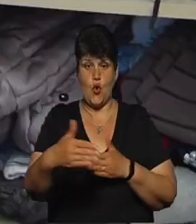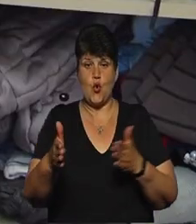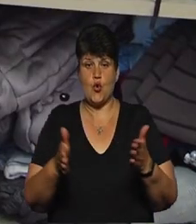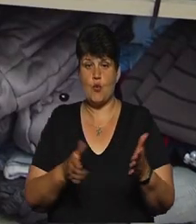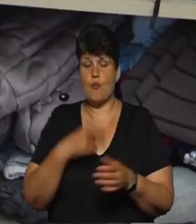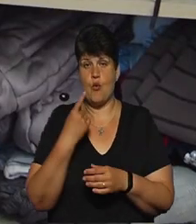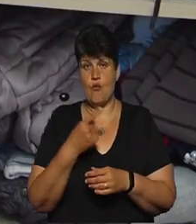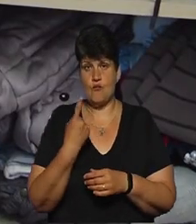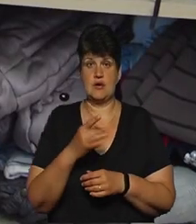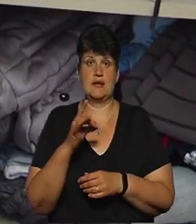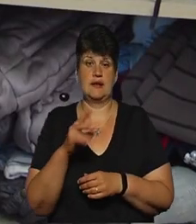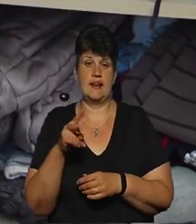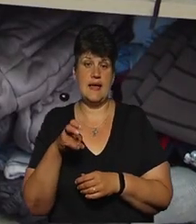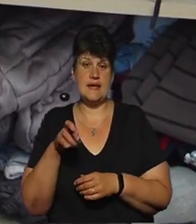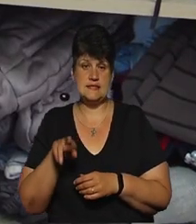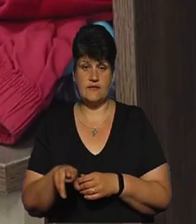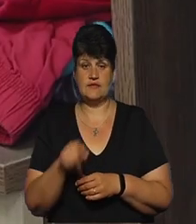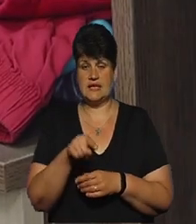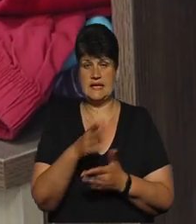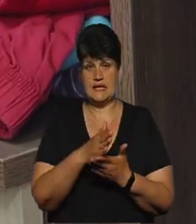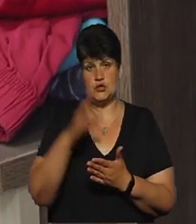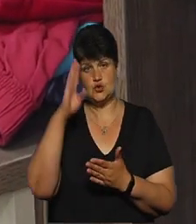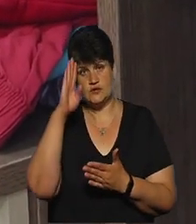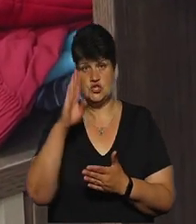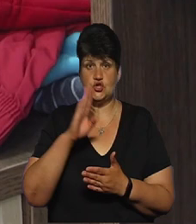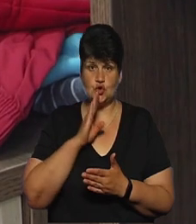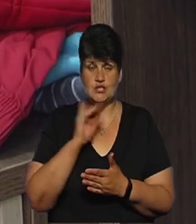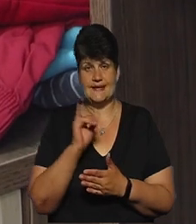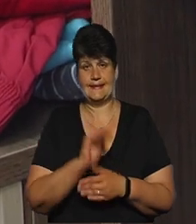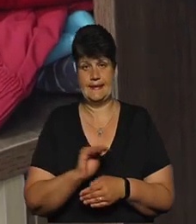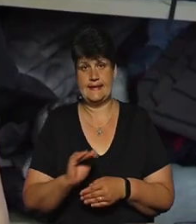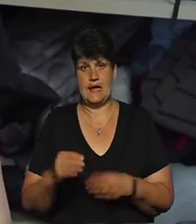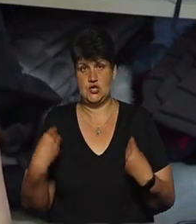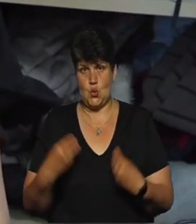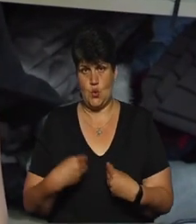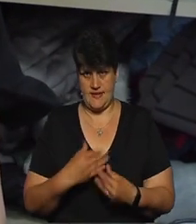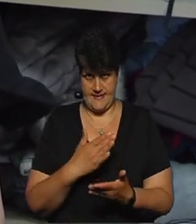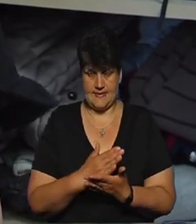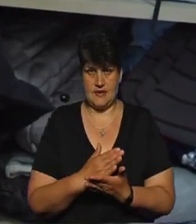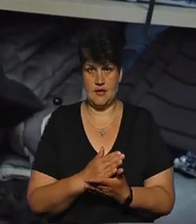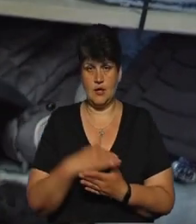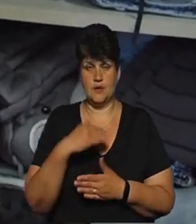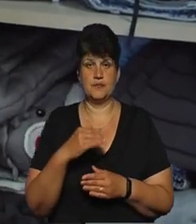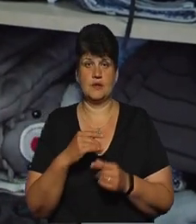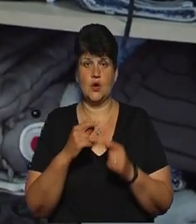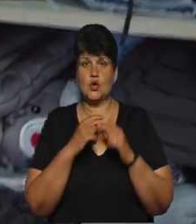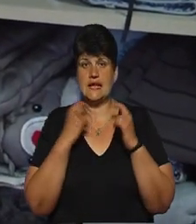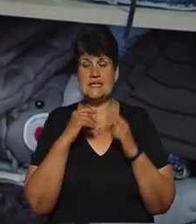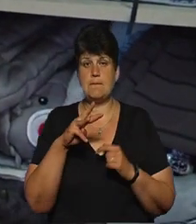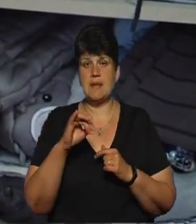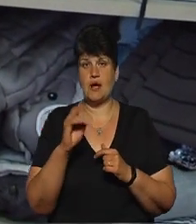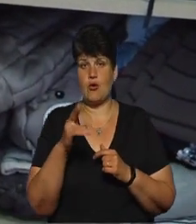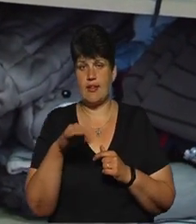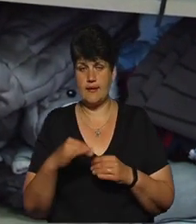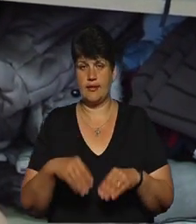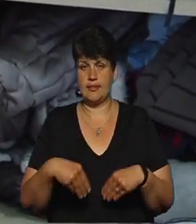Леся Чумодевська. За її словами, у них є чоловічий, жіночий та дитячий одяг. То отець Миколай мені дав таку почесну місію допомагати